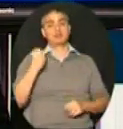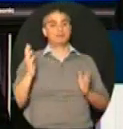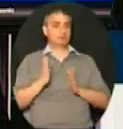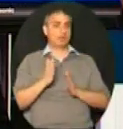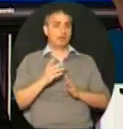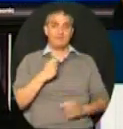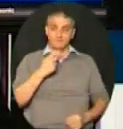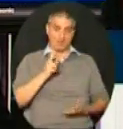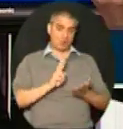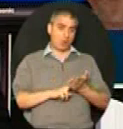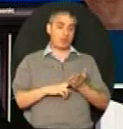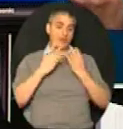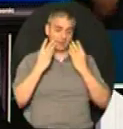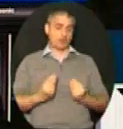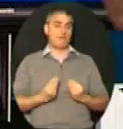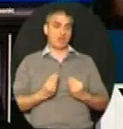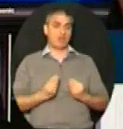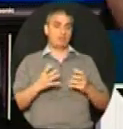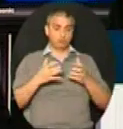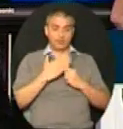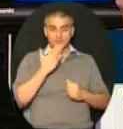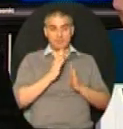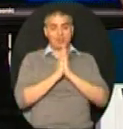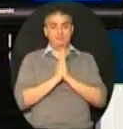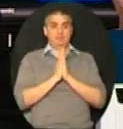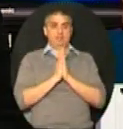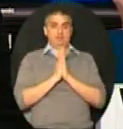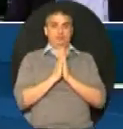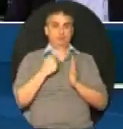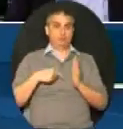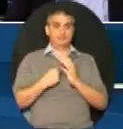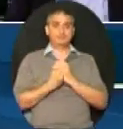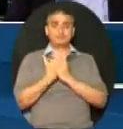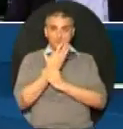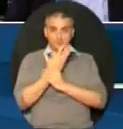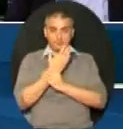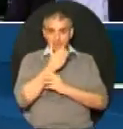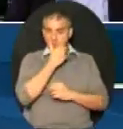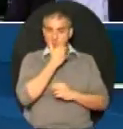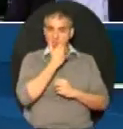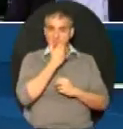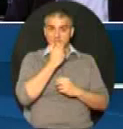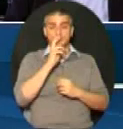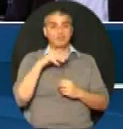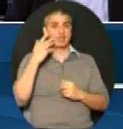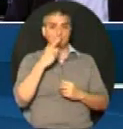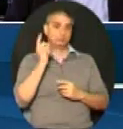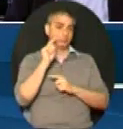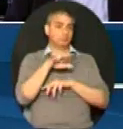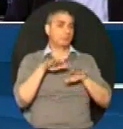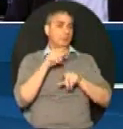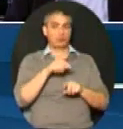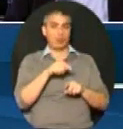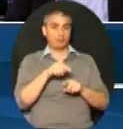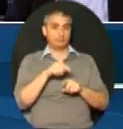הצרה והנכונה והטובה שעם ישראל ביקש מאיתנו להקים, בכך שיכול להיות שיגיעו לממשלה